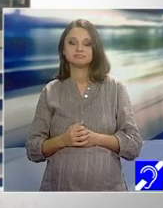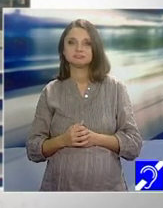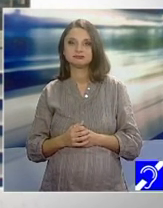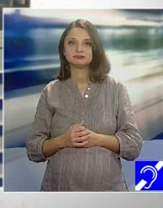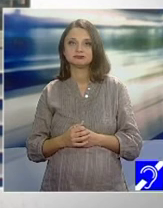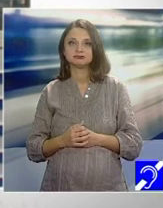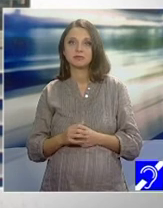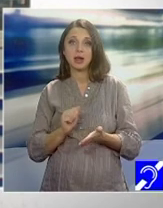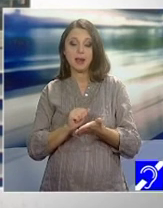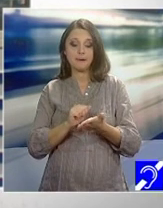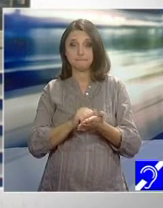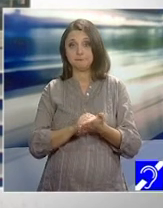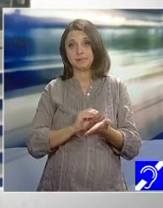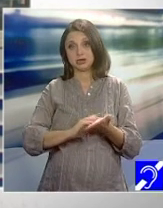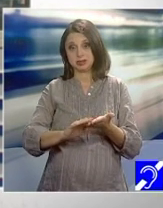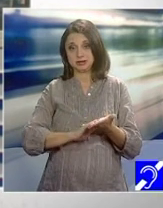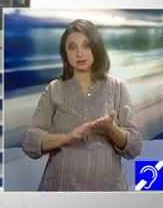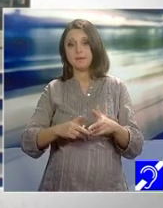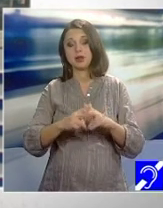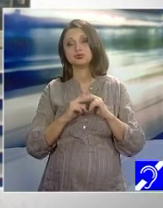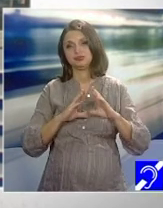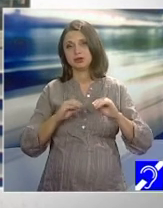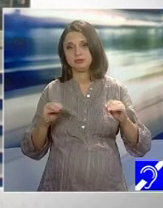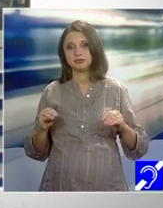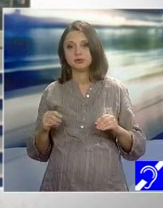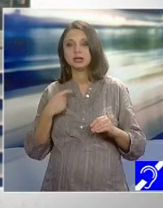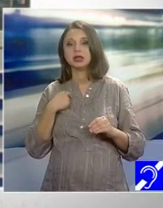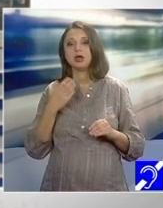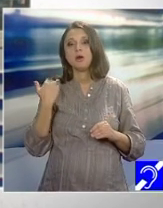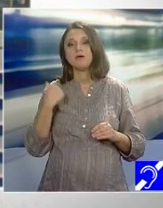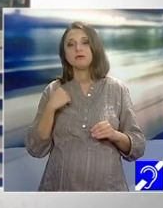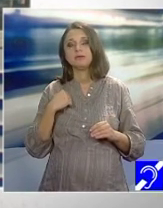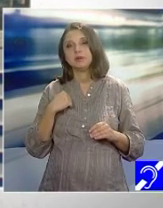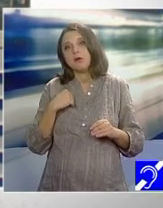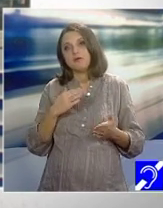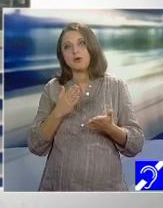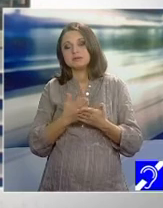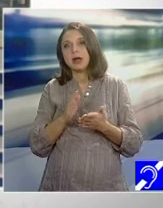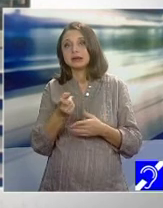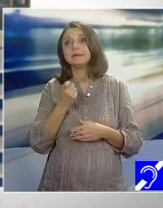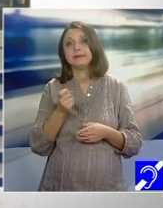Vine în ajutor. Bine, eu aici am fost parte din voluntari.